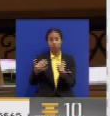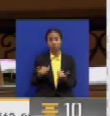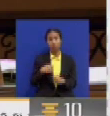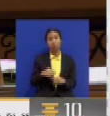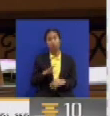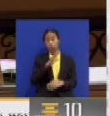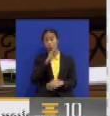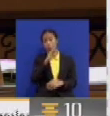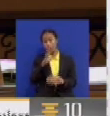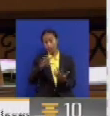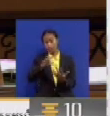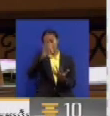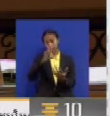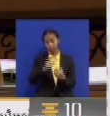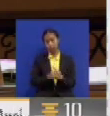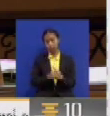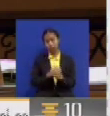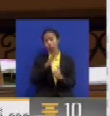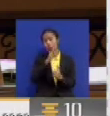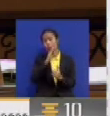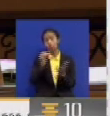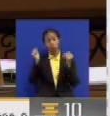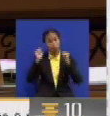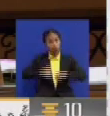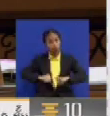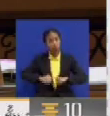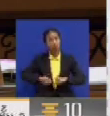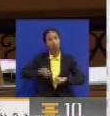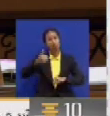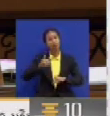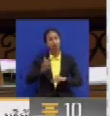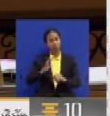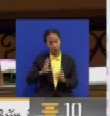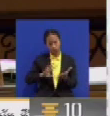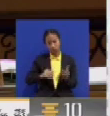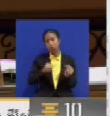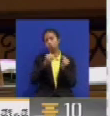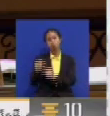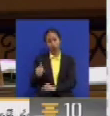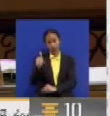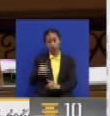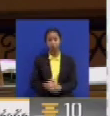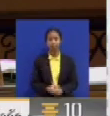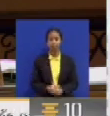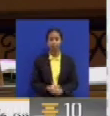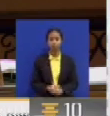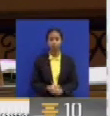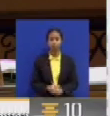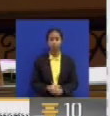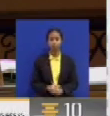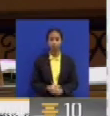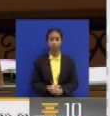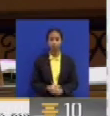อดีตเพื่อไทยทั้งหลายกลุ่มนู้นกลุ่มนี้ที่มาดูดที่ดูดมาเนี่ย ก็เป็นมาไม้เมืองทรอยไป ที่ดูดมาก็ตอนนี้อาจจะต้องคิด